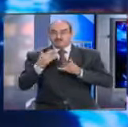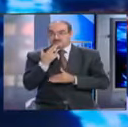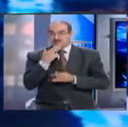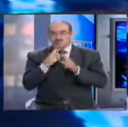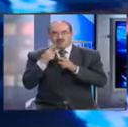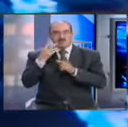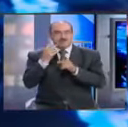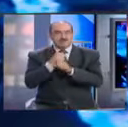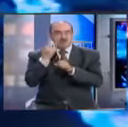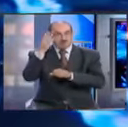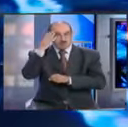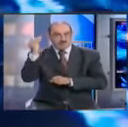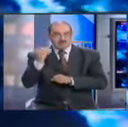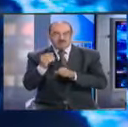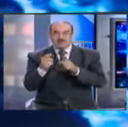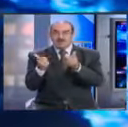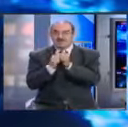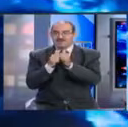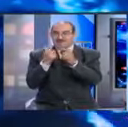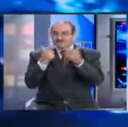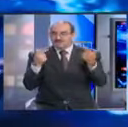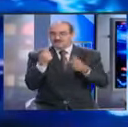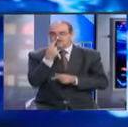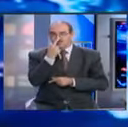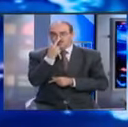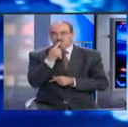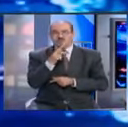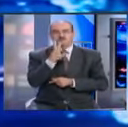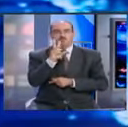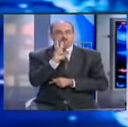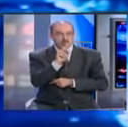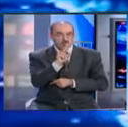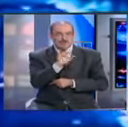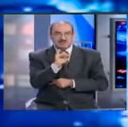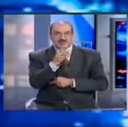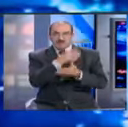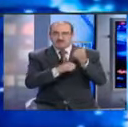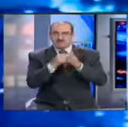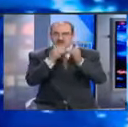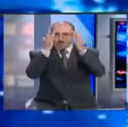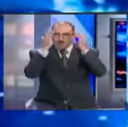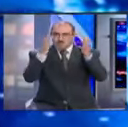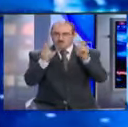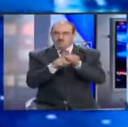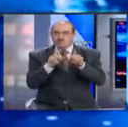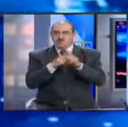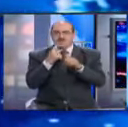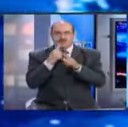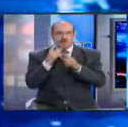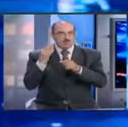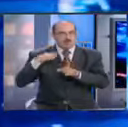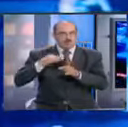محترفي الفن في مختلف التخصصات التي يتيحها هذا المجال الواعد، باستغلال الرصيد التاريخي